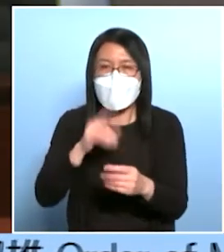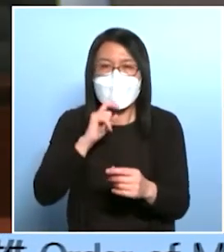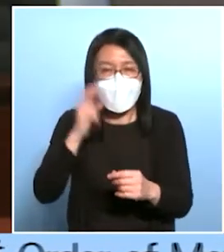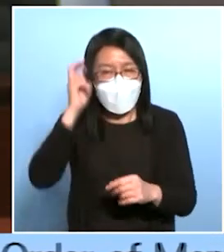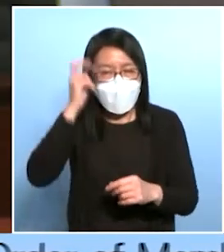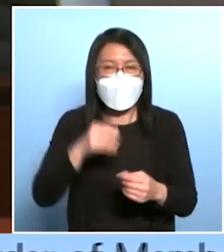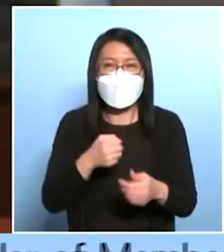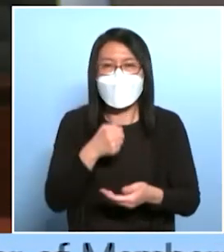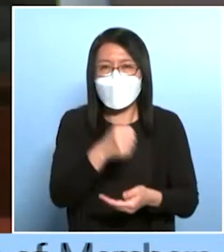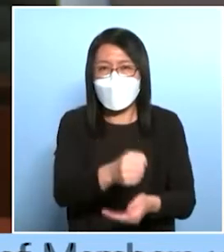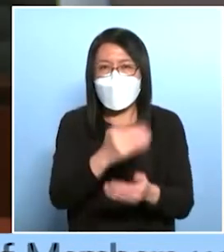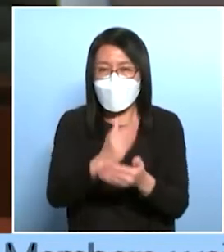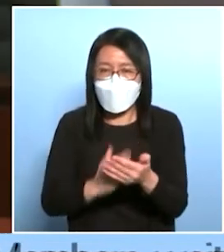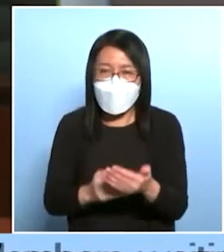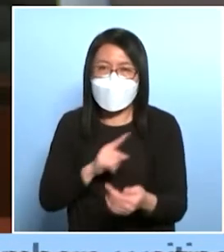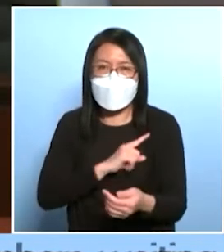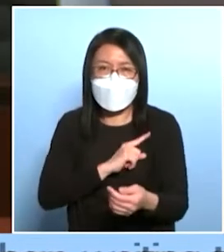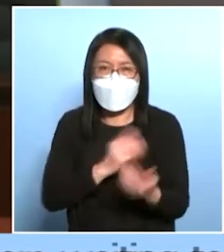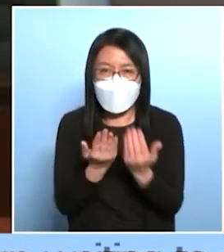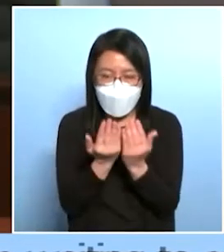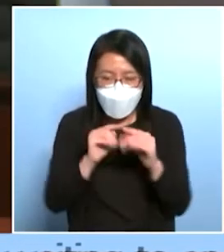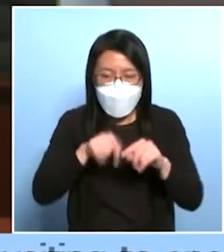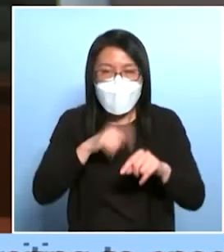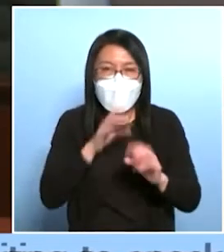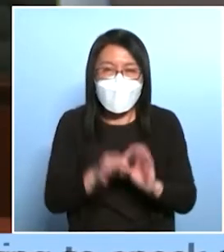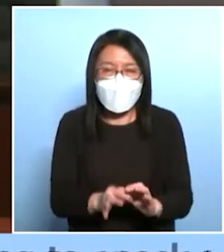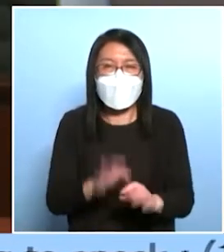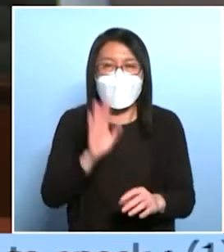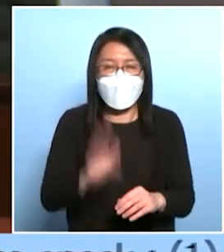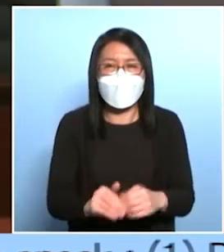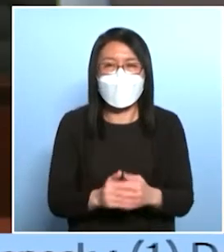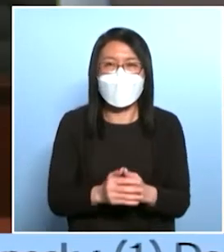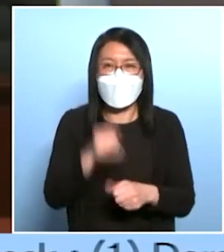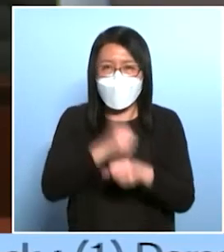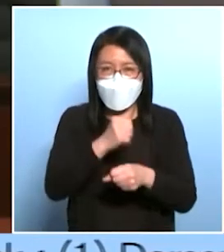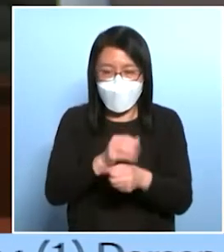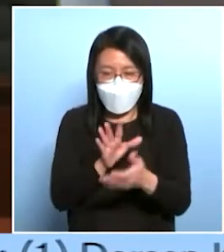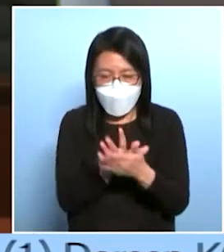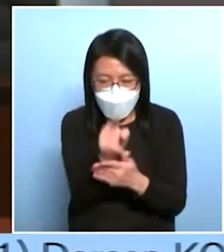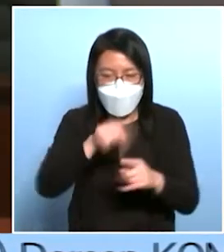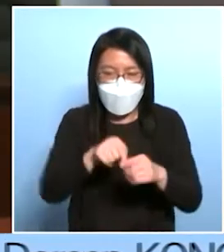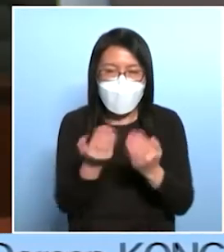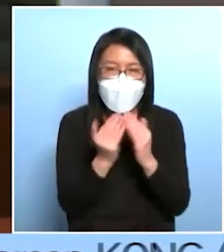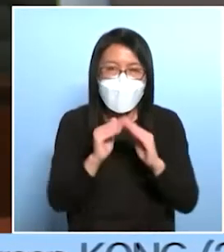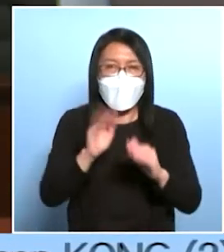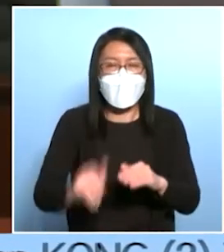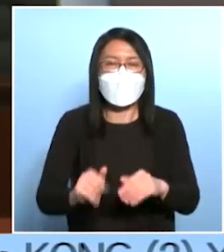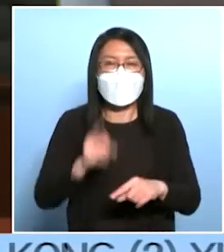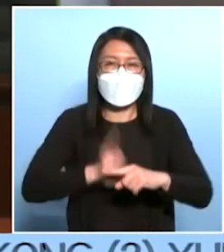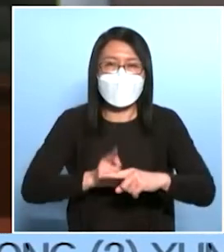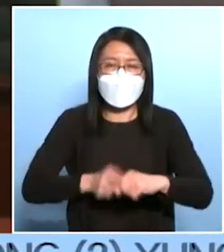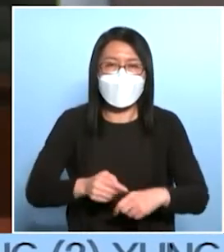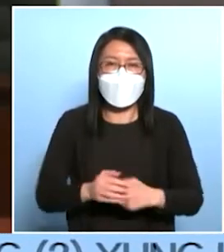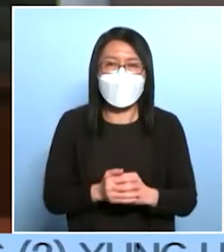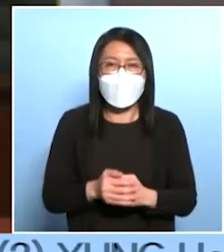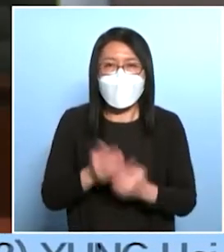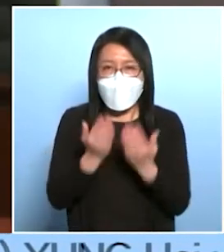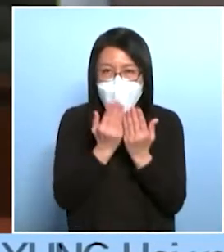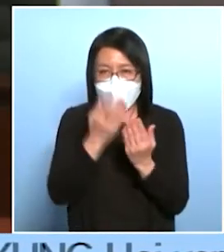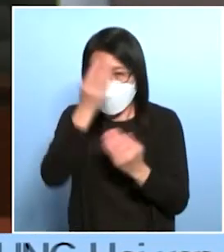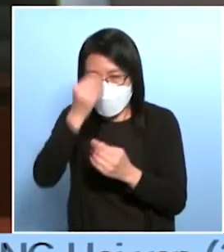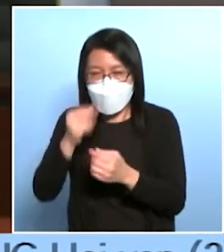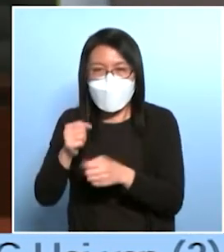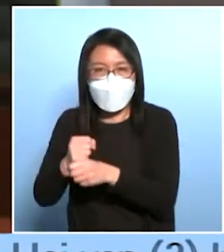慮資助部分嘅自資院校轉型為咧呢一個職業專科大學， 真正咧係做到咧職學雙軌制，